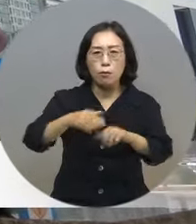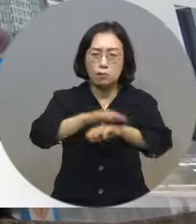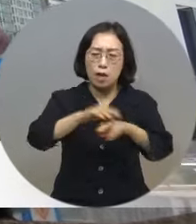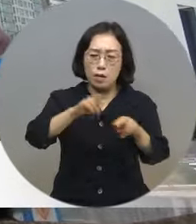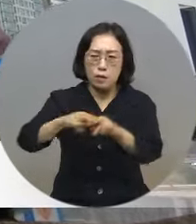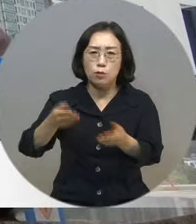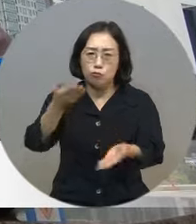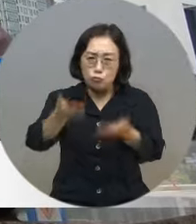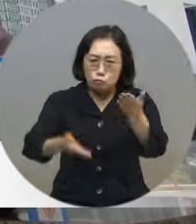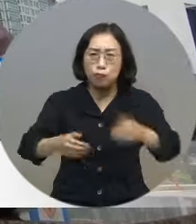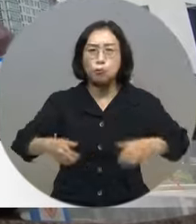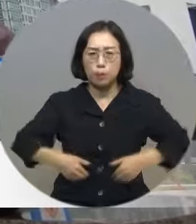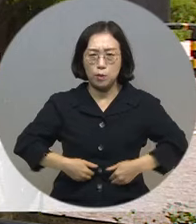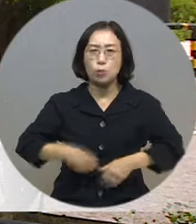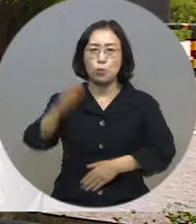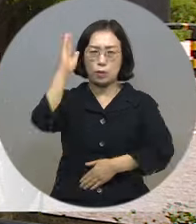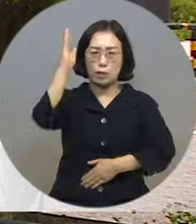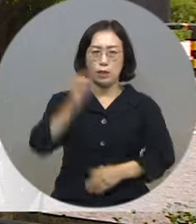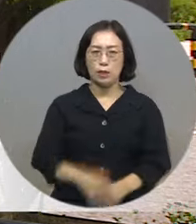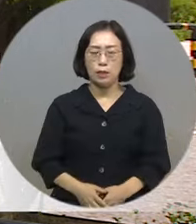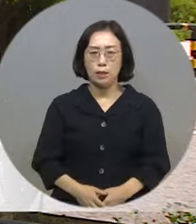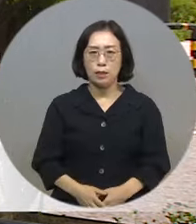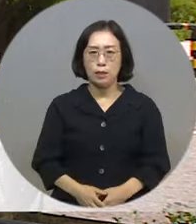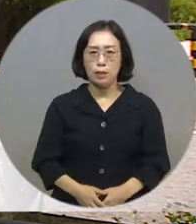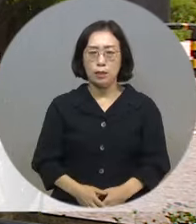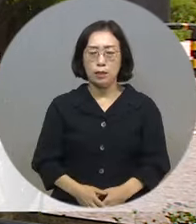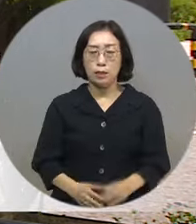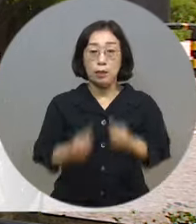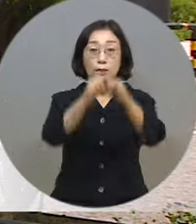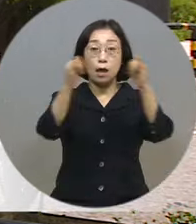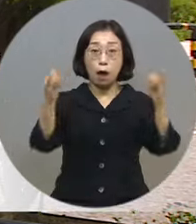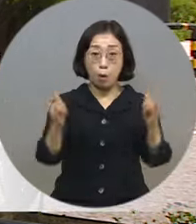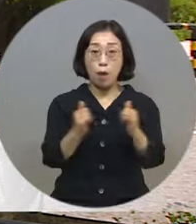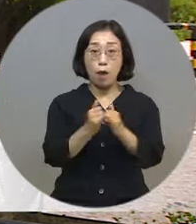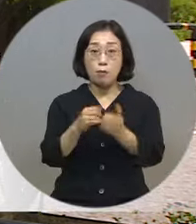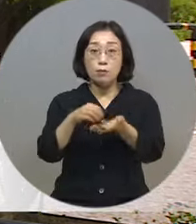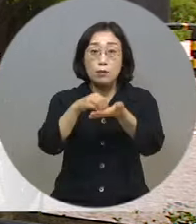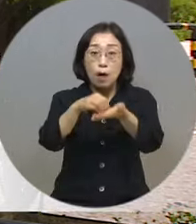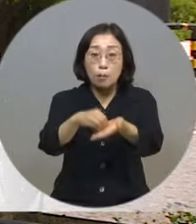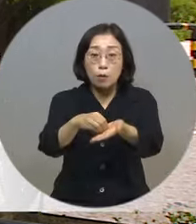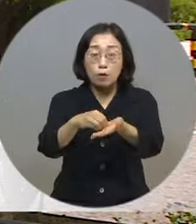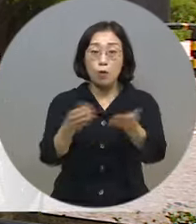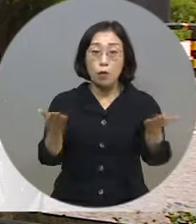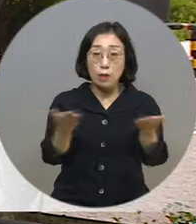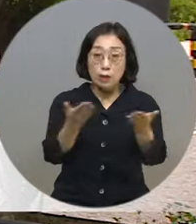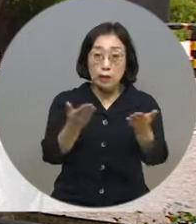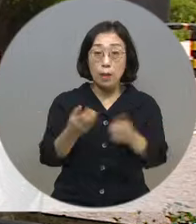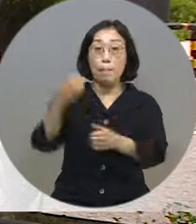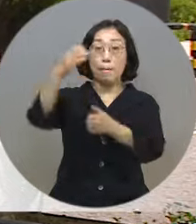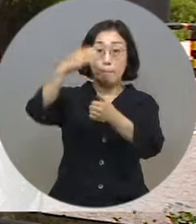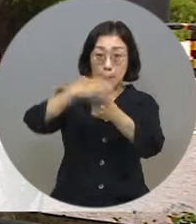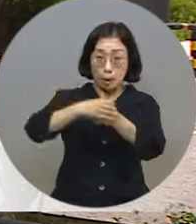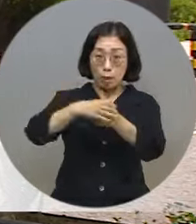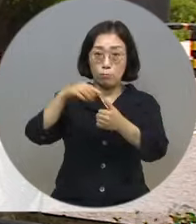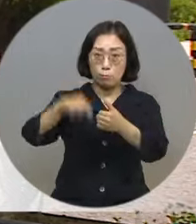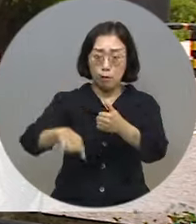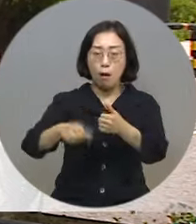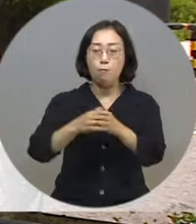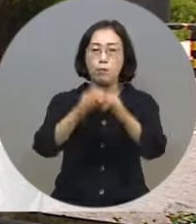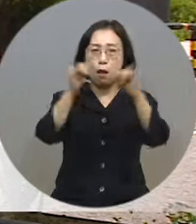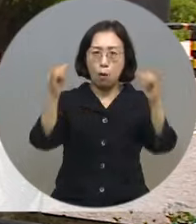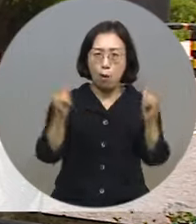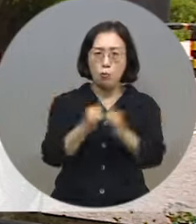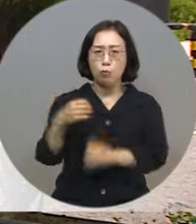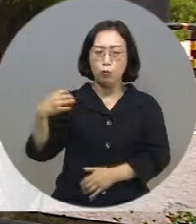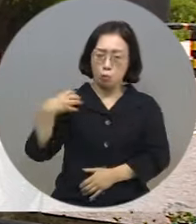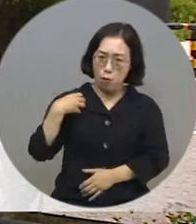내세웠습니다 사람이 사회에서 일을 가지고 살아가면 그 사람의 사회적 역할